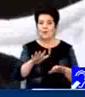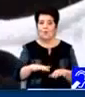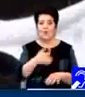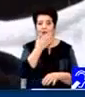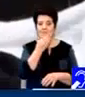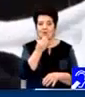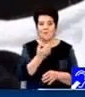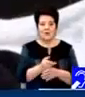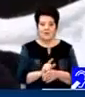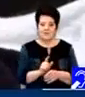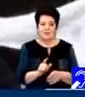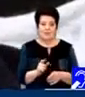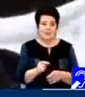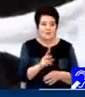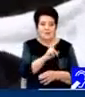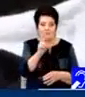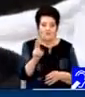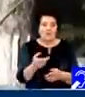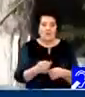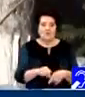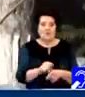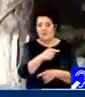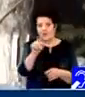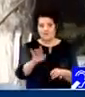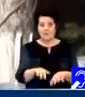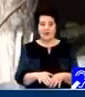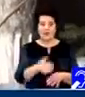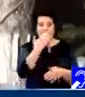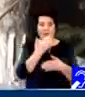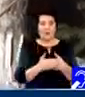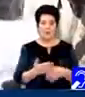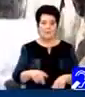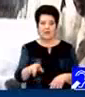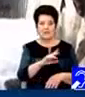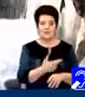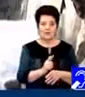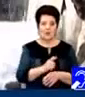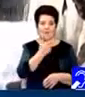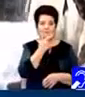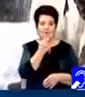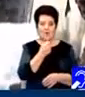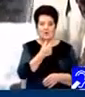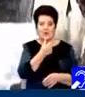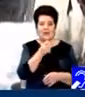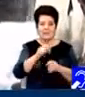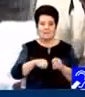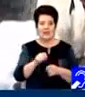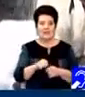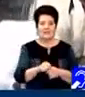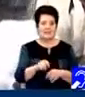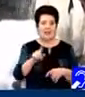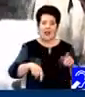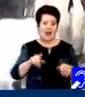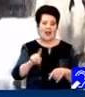frumos. Nu se găsește oriunde așa ceva. Merită efortul. Este aproape de noi, dar nu am mai fost aici. E frumos, e o experiență plăcută, ceva rar.